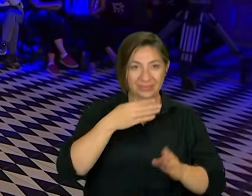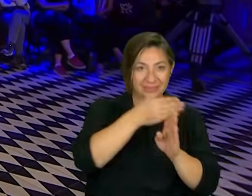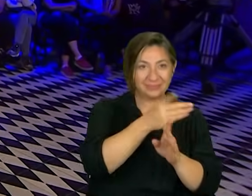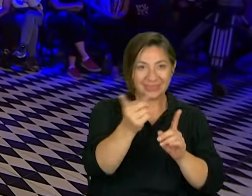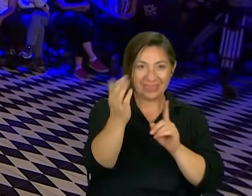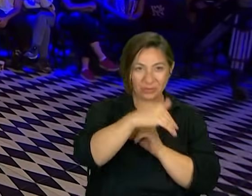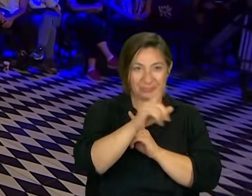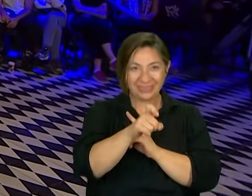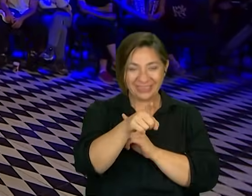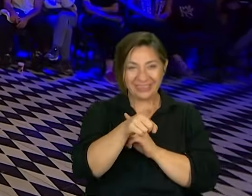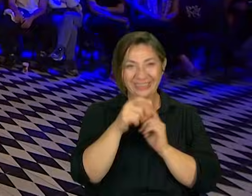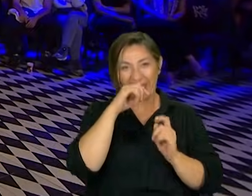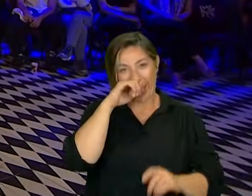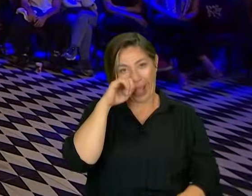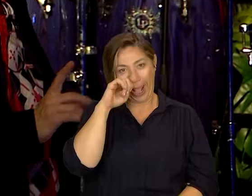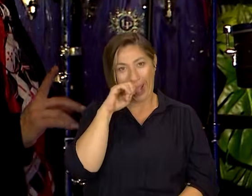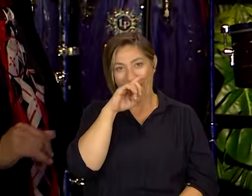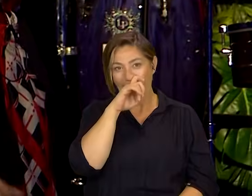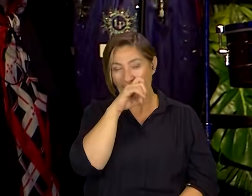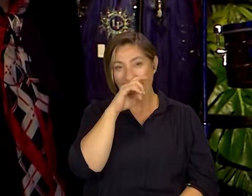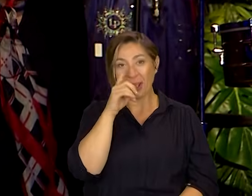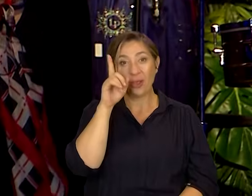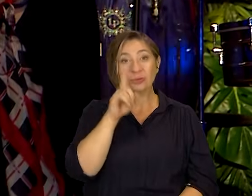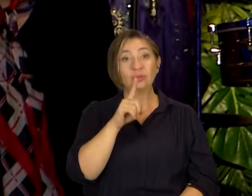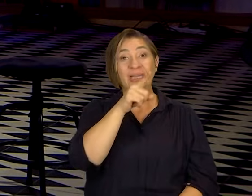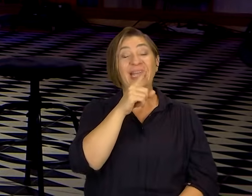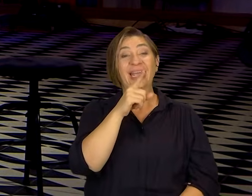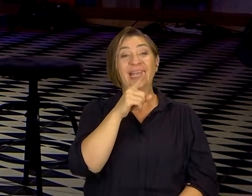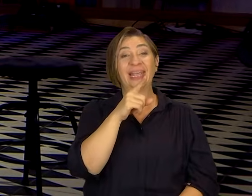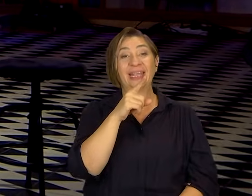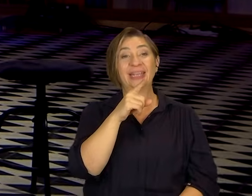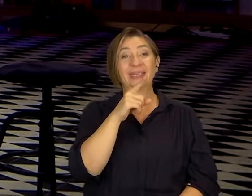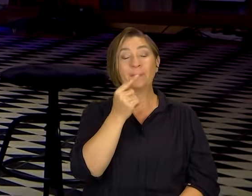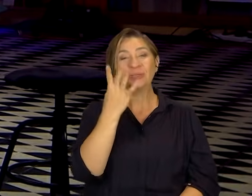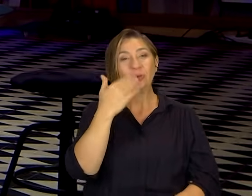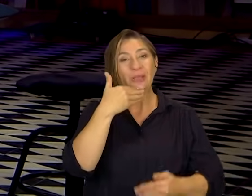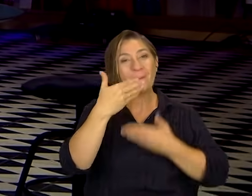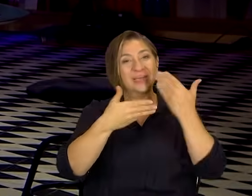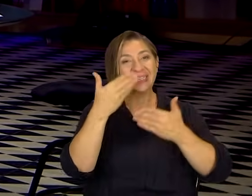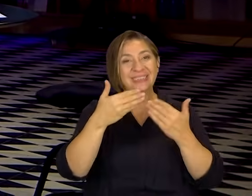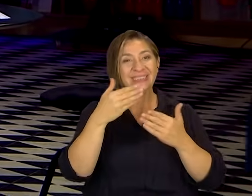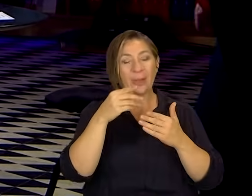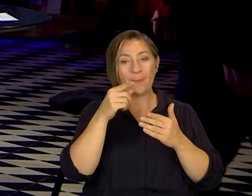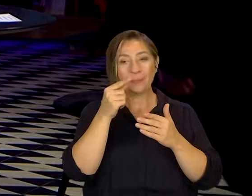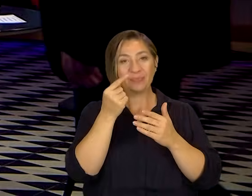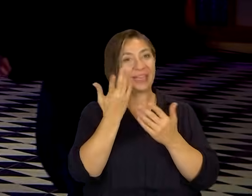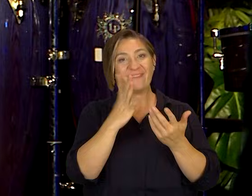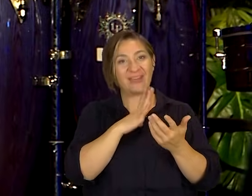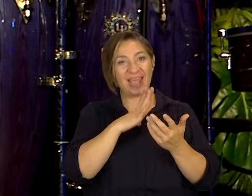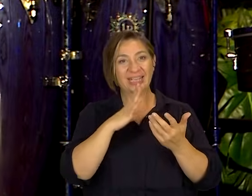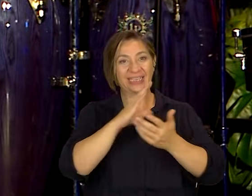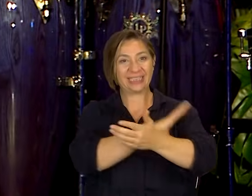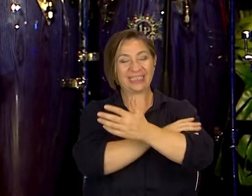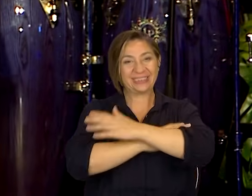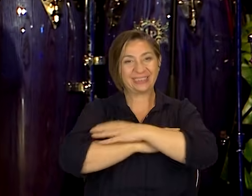harcayayım? Esra Okan Bey. Önce ne yapacağız? Esra ilk önce demin bahsettiğim Wing Chun basic formunu gösterecek. Bu